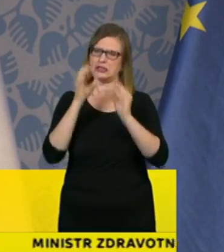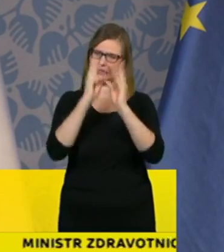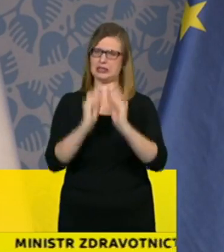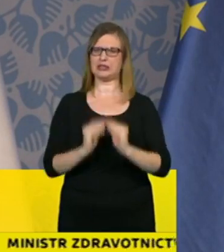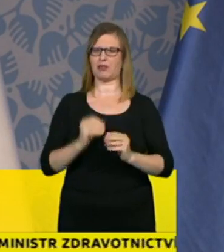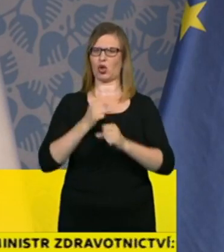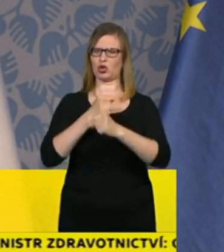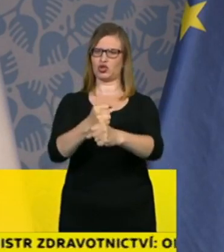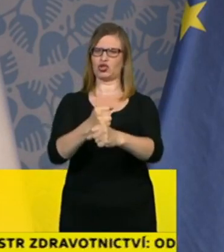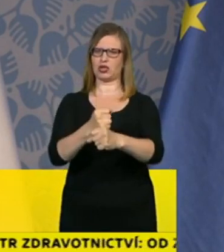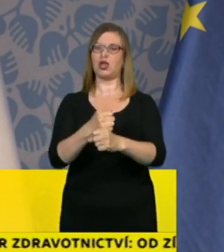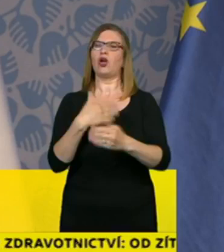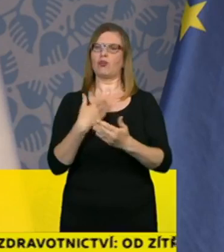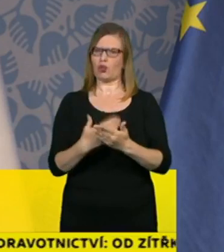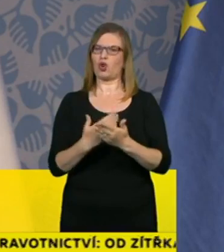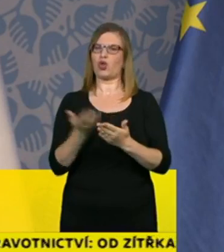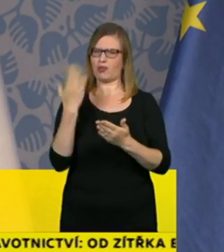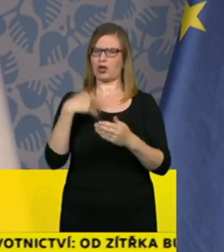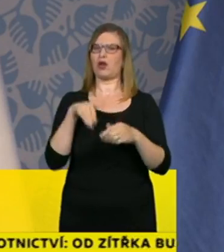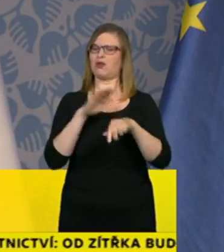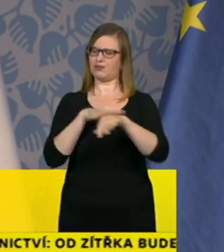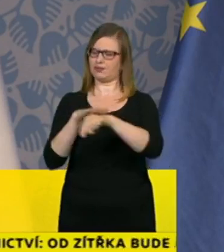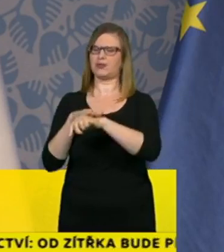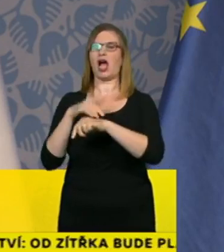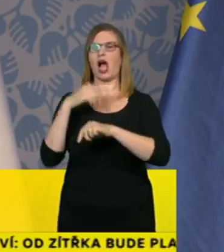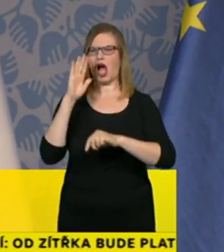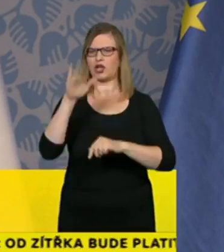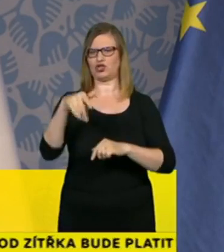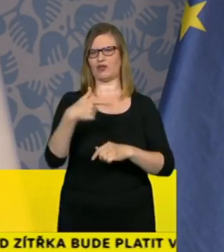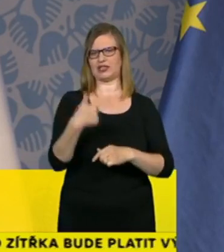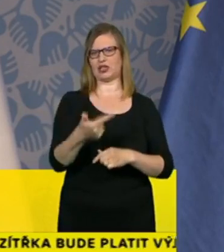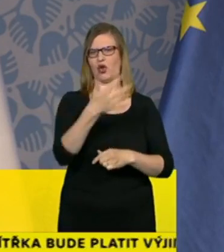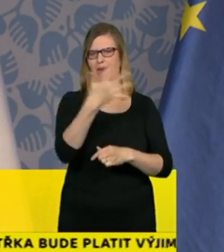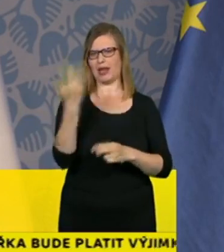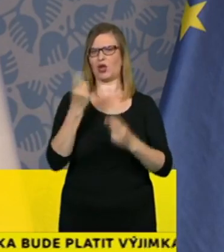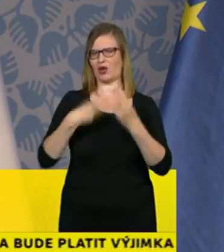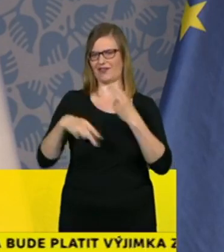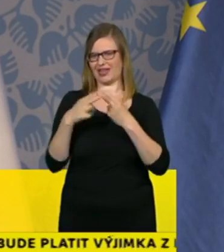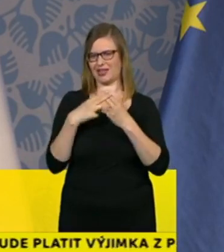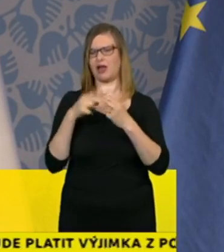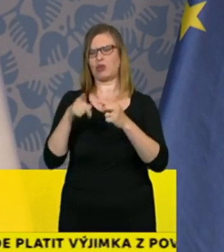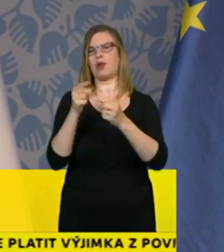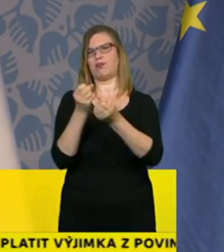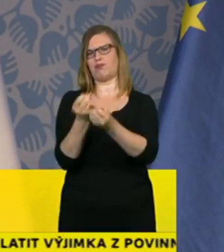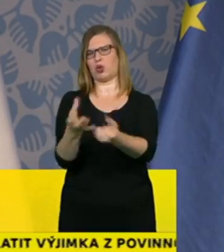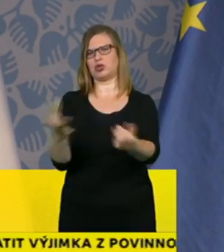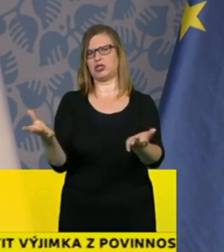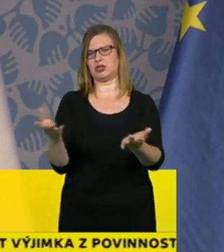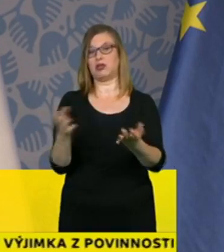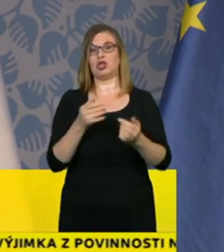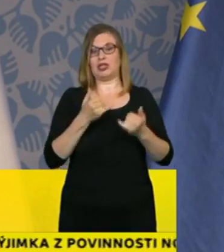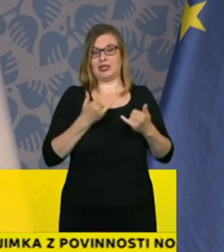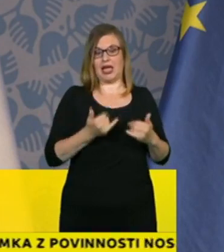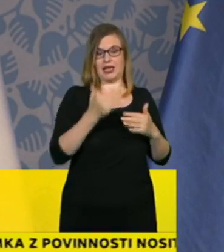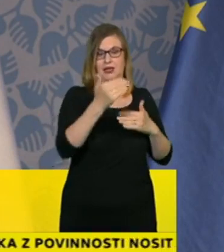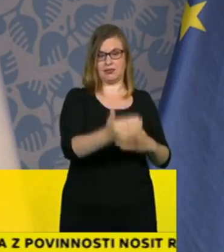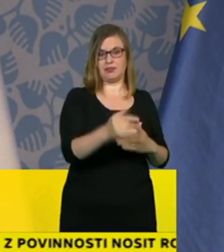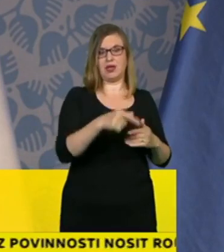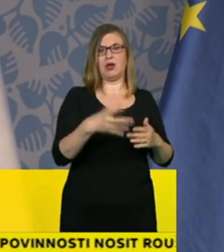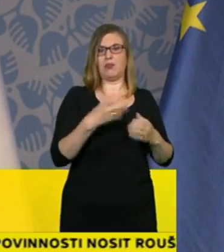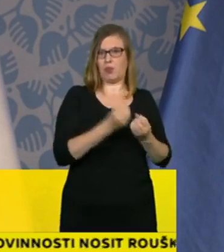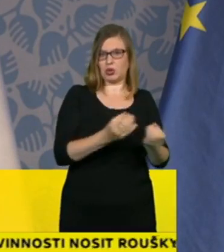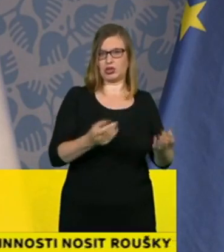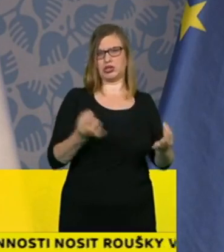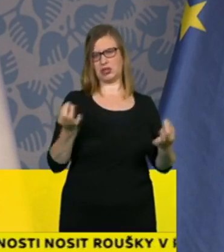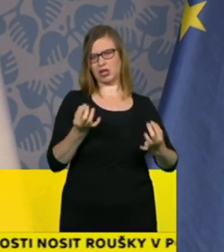25. do té doby bude povinnost jako do posud a od 25. s rozvolněním dalších provozů, tedy i rozvolnění